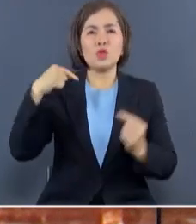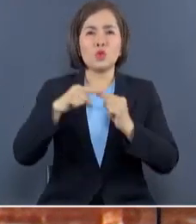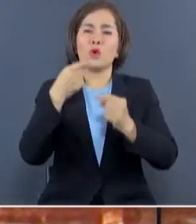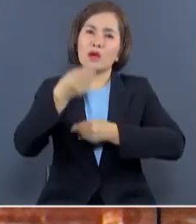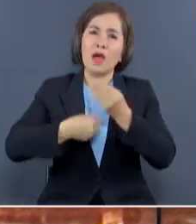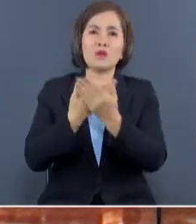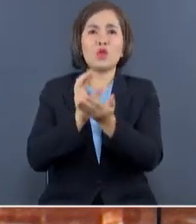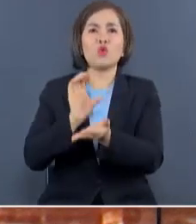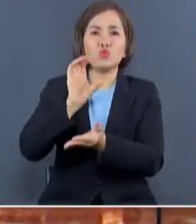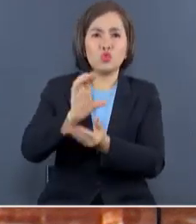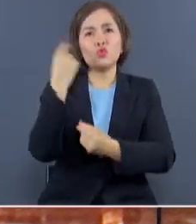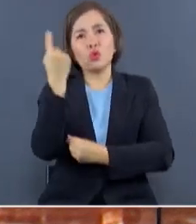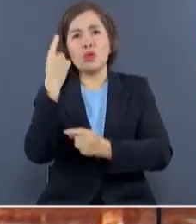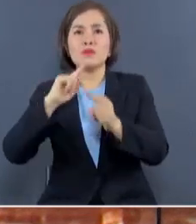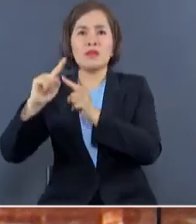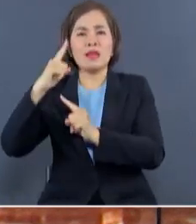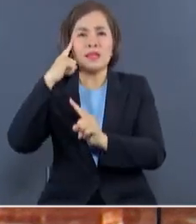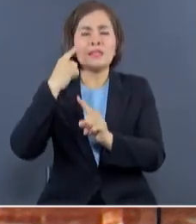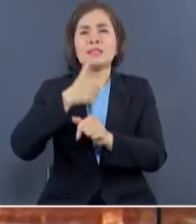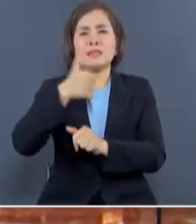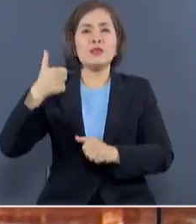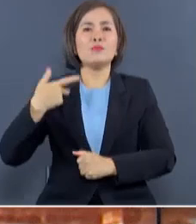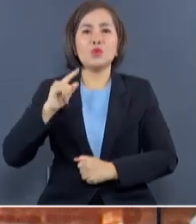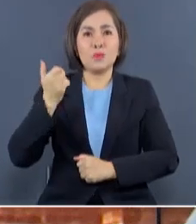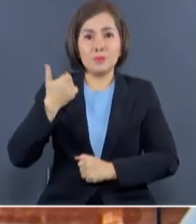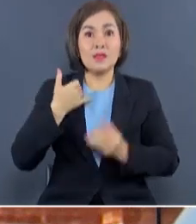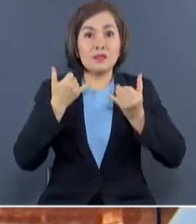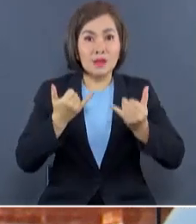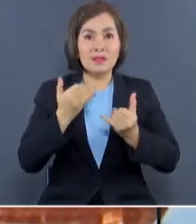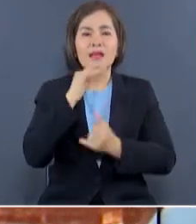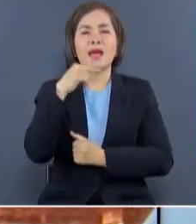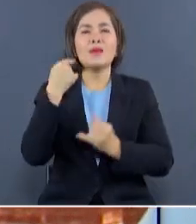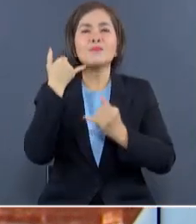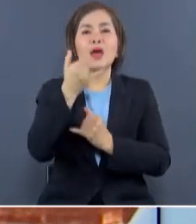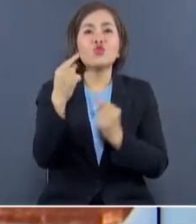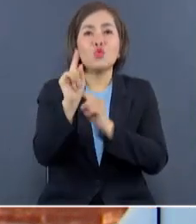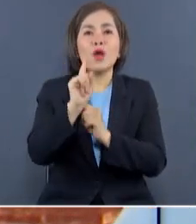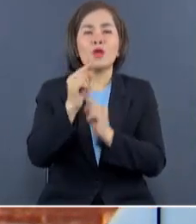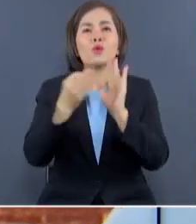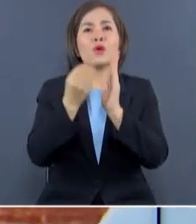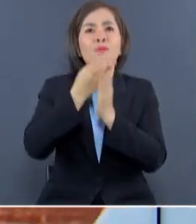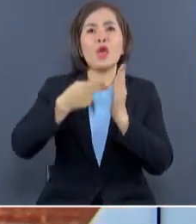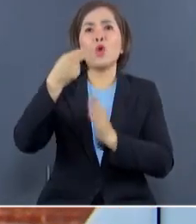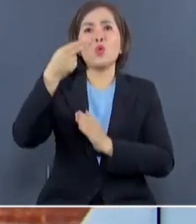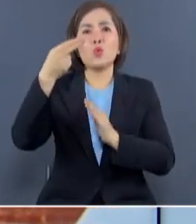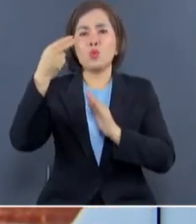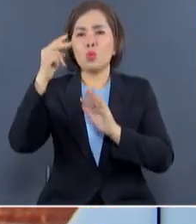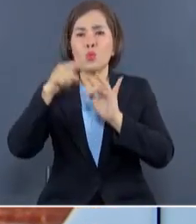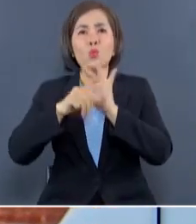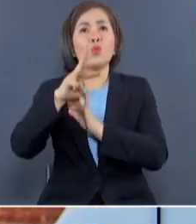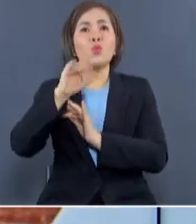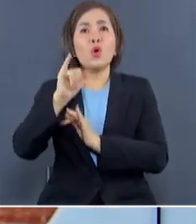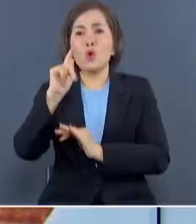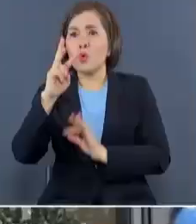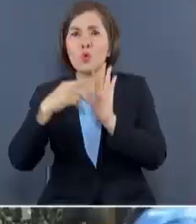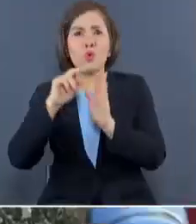การลงทุนแล้วก็ธุรกิจต่างๆด้วยนะฮะขณะเดียวกันเดี๋ยวนี้คุณผู้ชมไปย่านห้วยขวางย่านห้วยขวางที่กรุงเทพตอนนี้คนไปฮะโจ๋โ